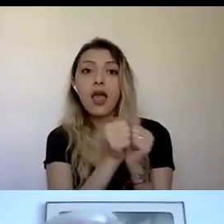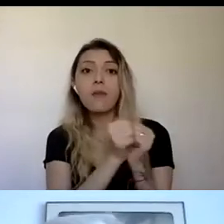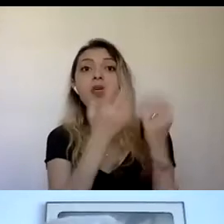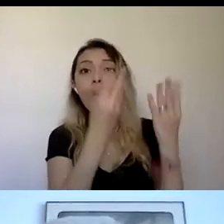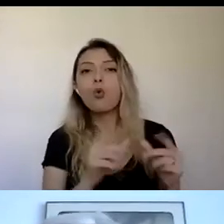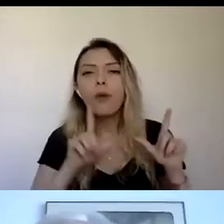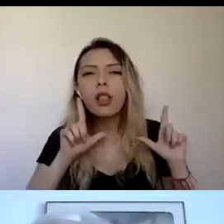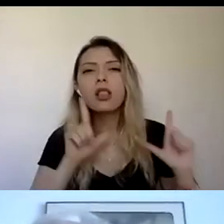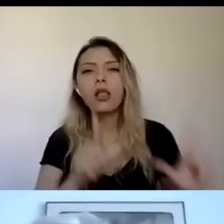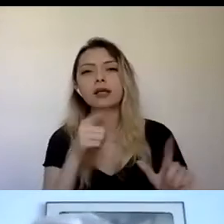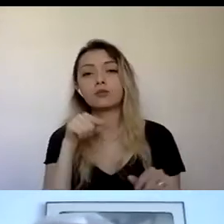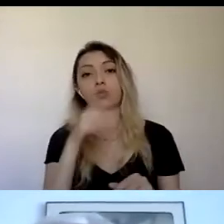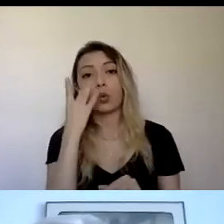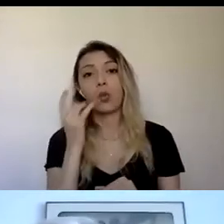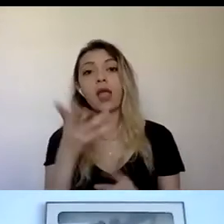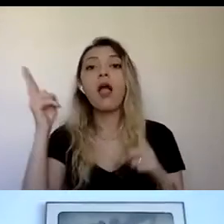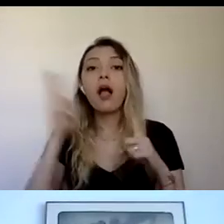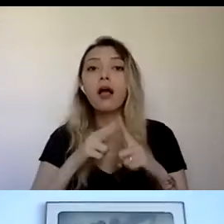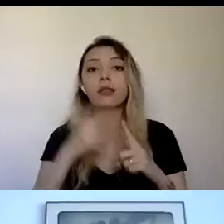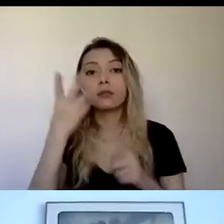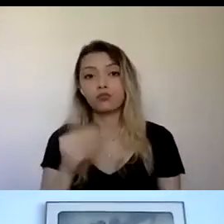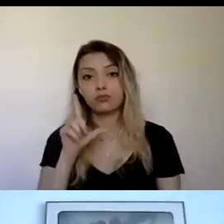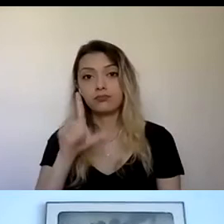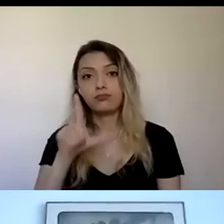Yani katılımla oluşturulması gerekliliği.